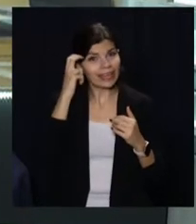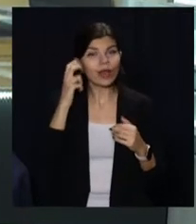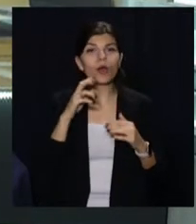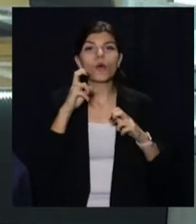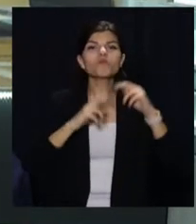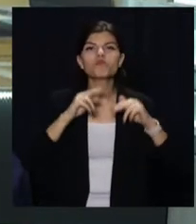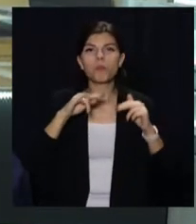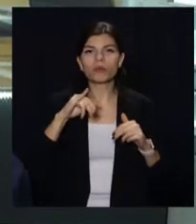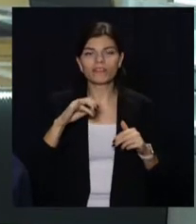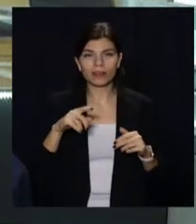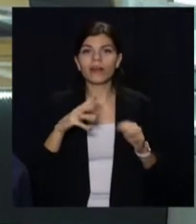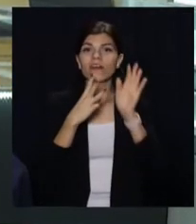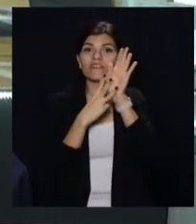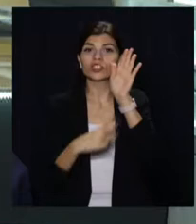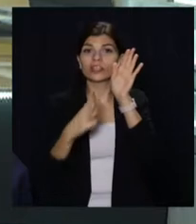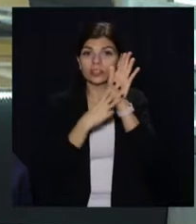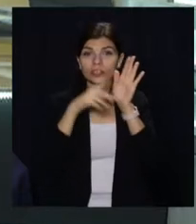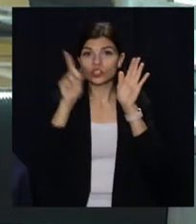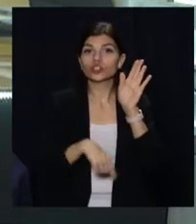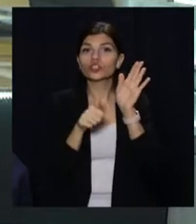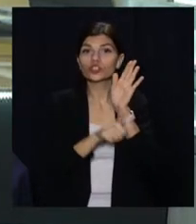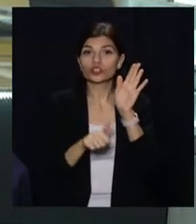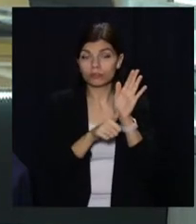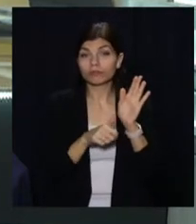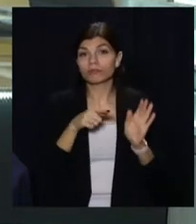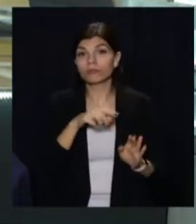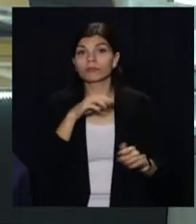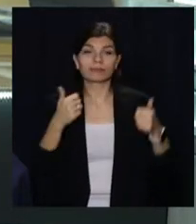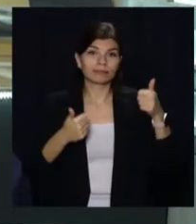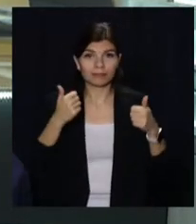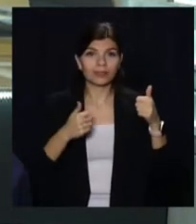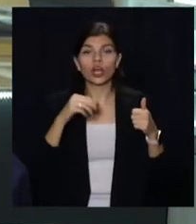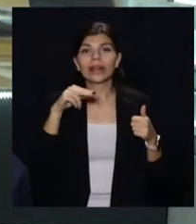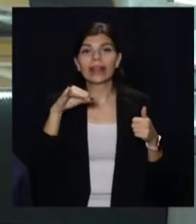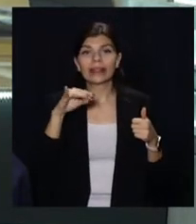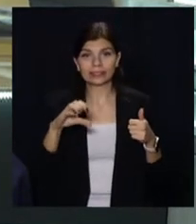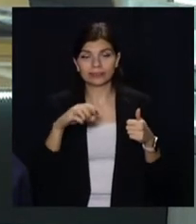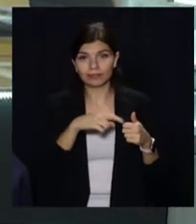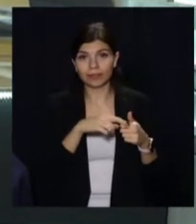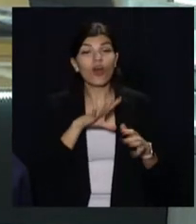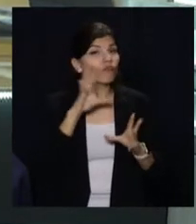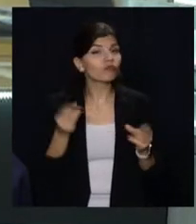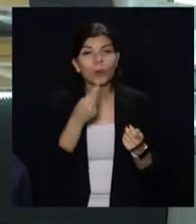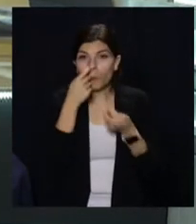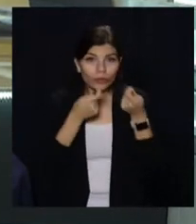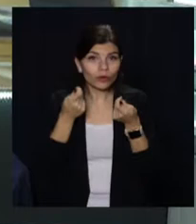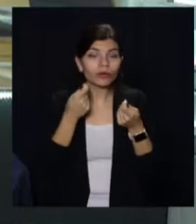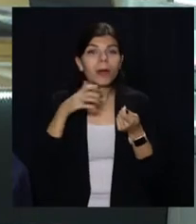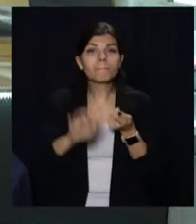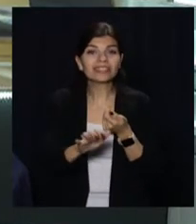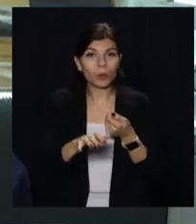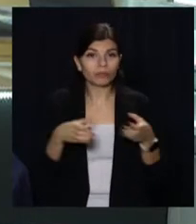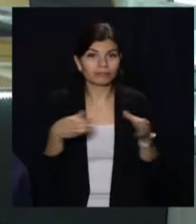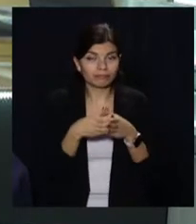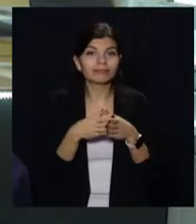будівельник. Рахунок матчу 88-66 на користь підопічних Дениса Журавльова. Усі подробиці баскетбольного поєдинку –